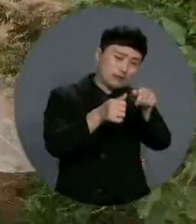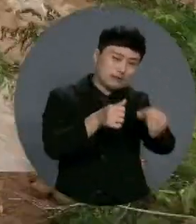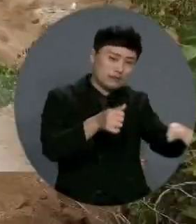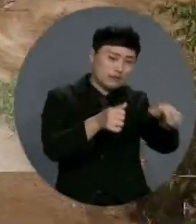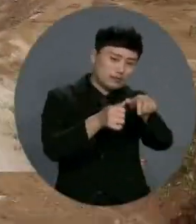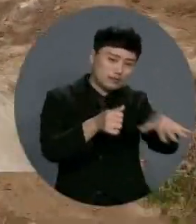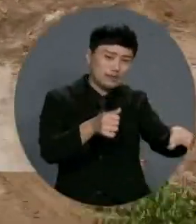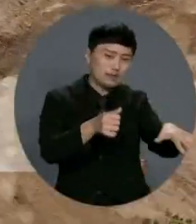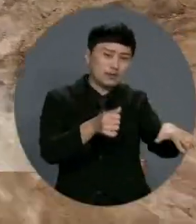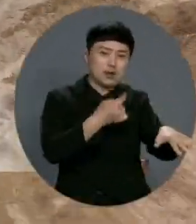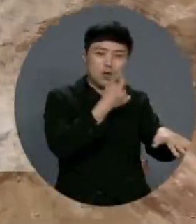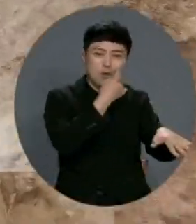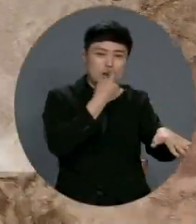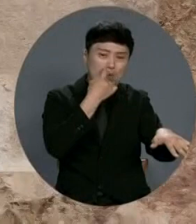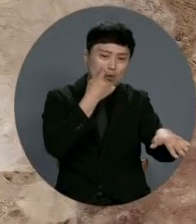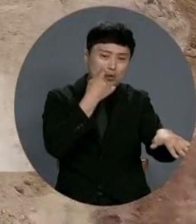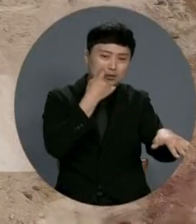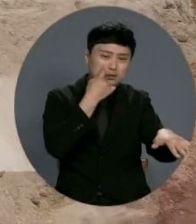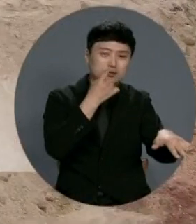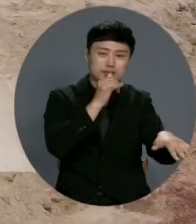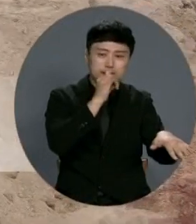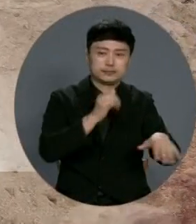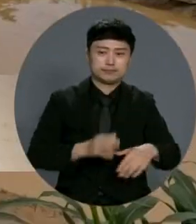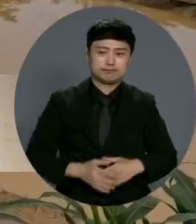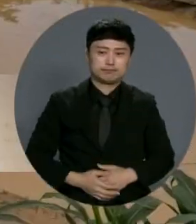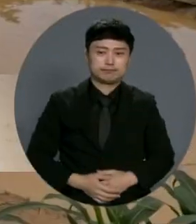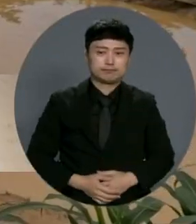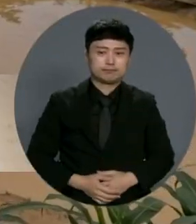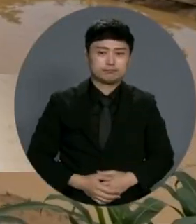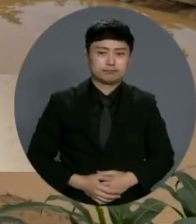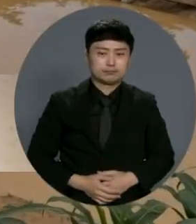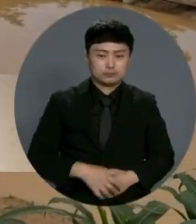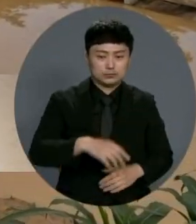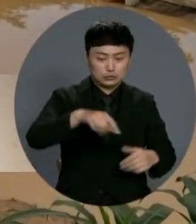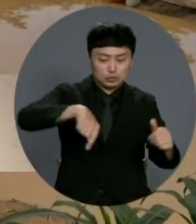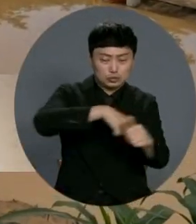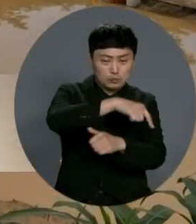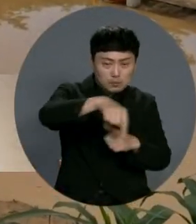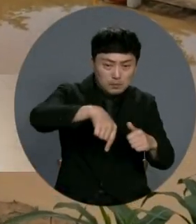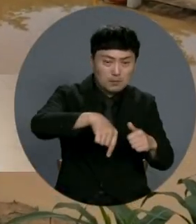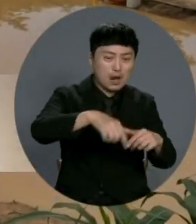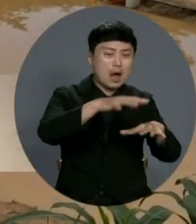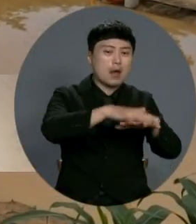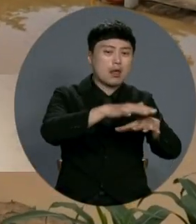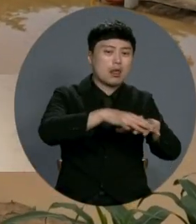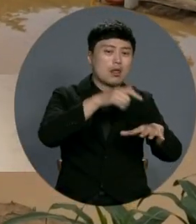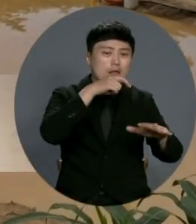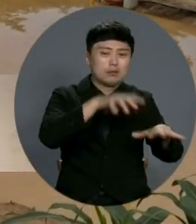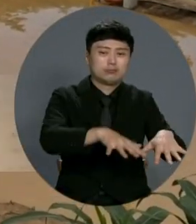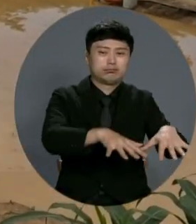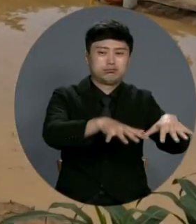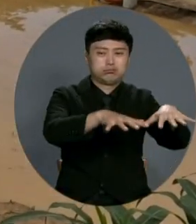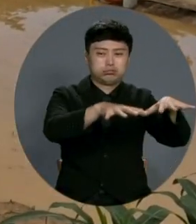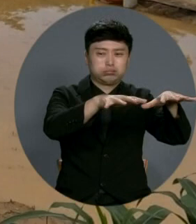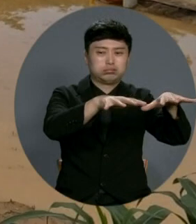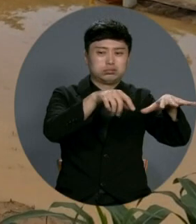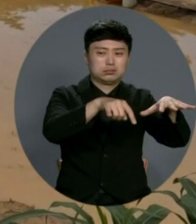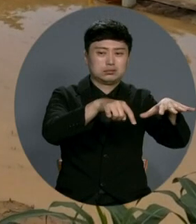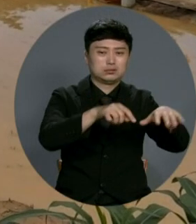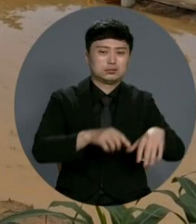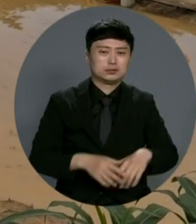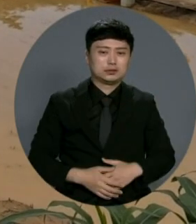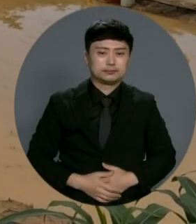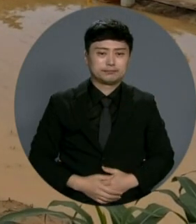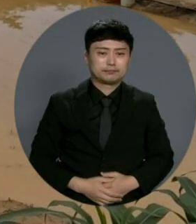아래로 쓸려 내려간 흔적이 아직도 곳곳에 남아있고 주변 밭도 토사와 흙탕물에 완전히 잠겼습니다